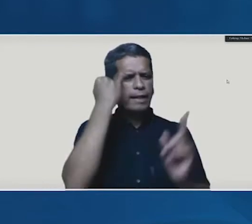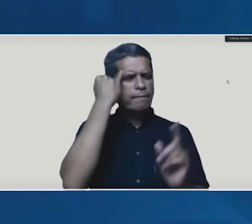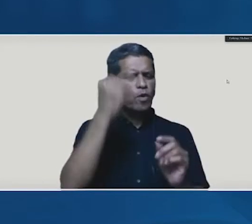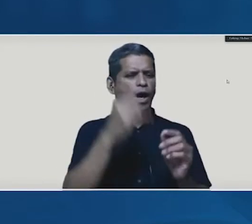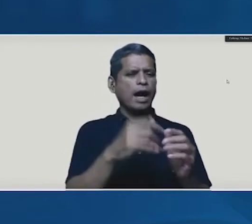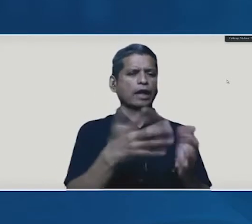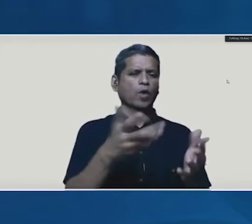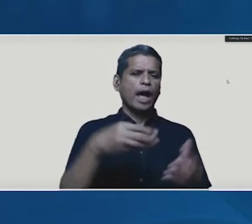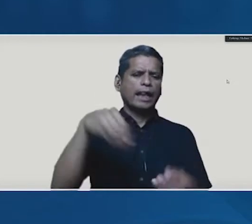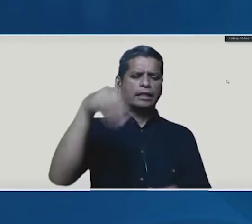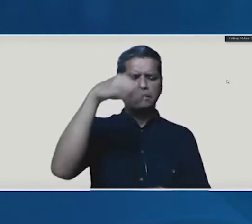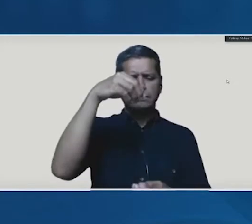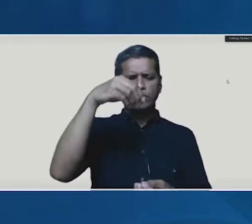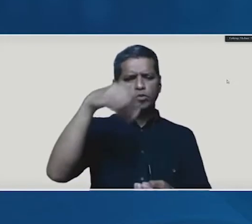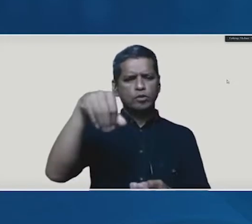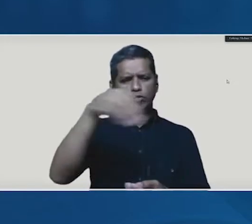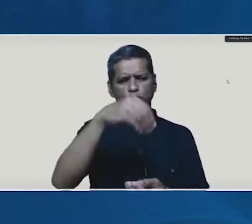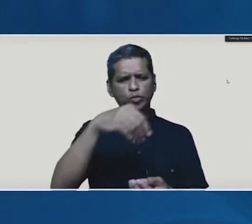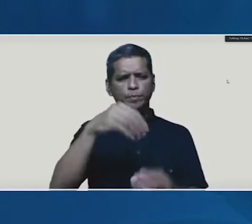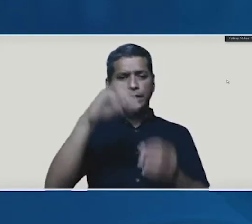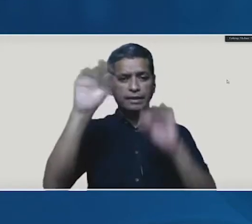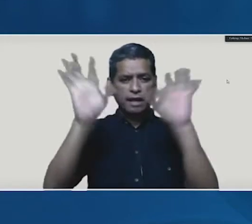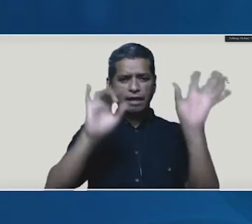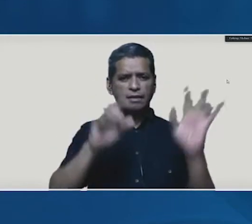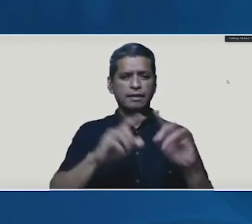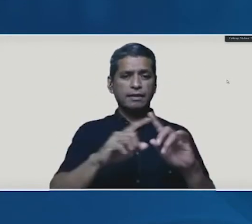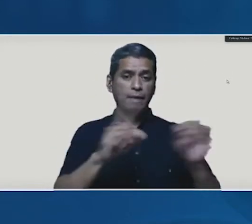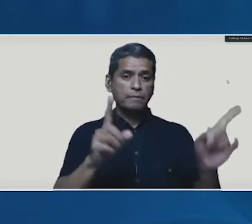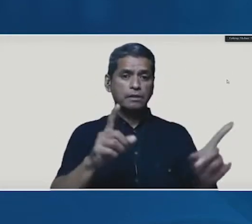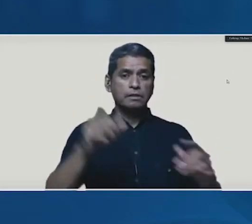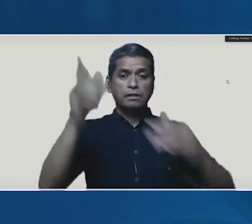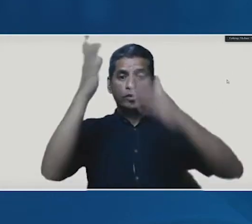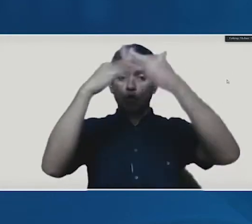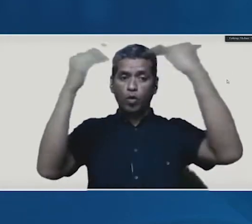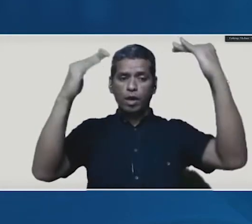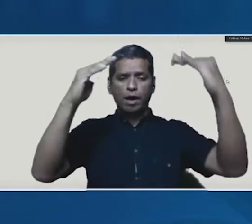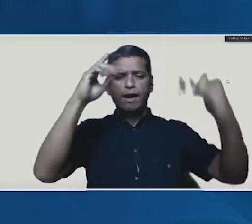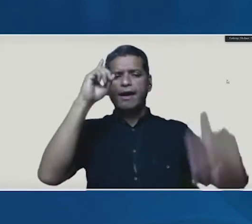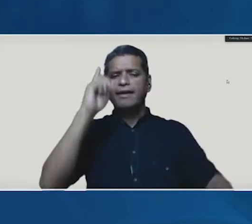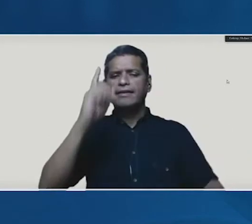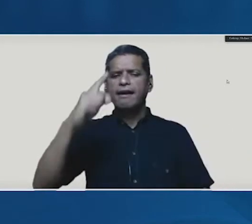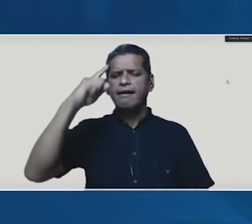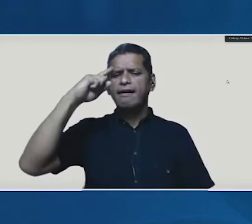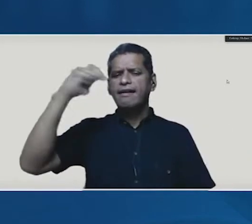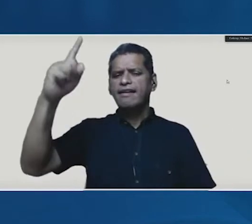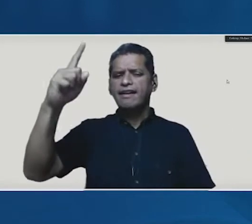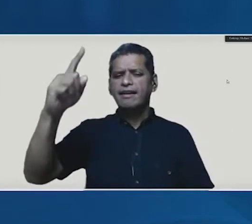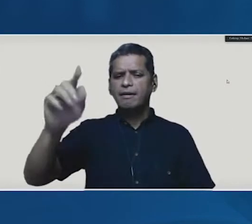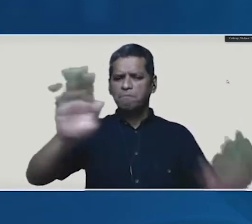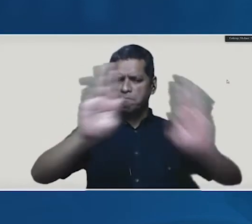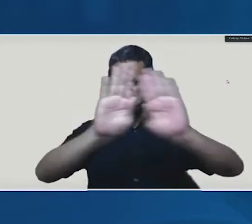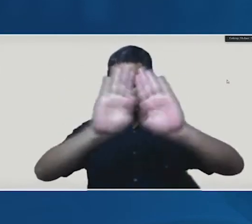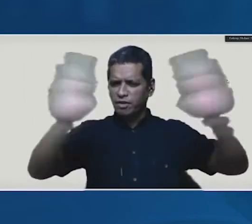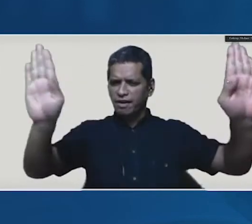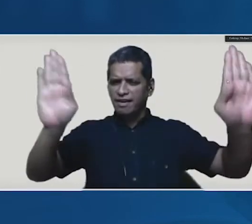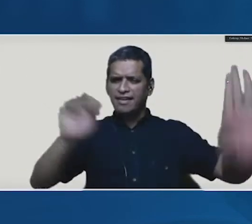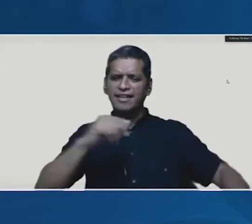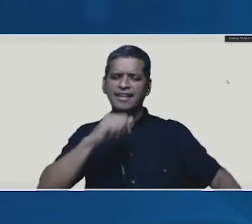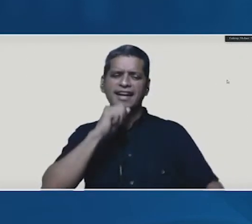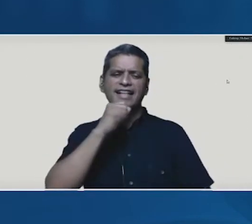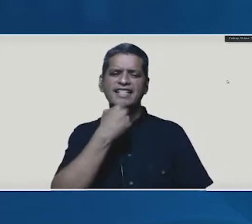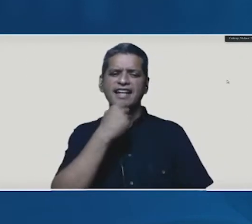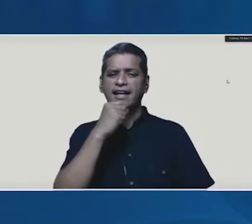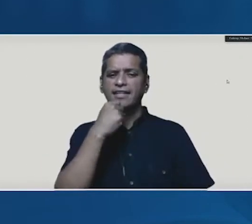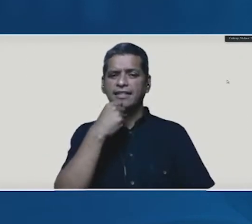sorga ada Allah yang menyingkapkan rahasia rahasia ia telah memberitahukan kepada tuanku